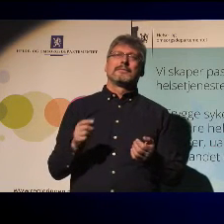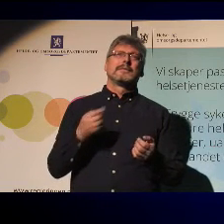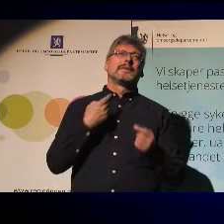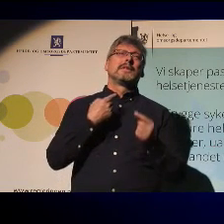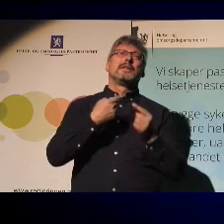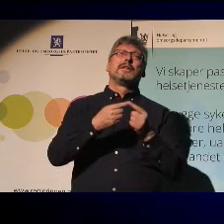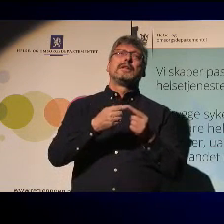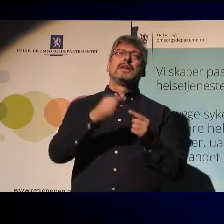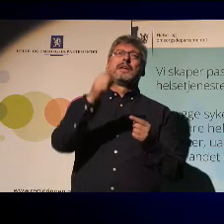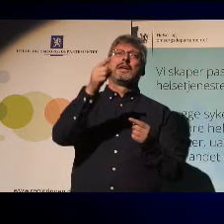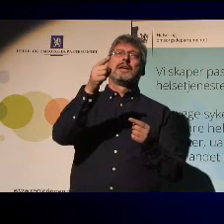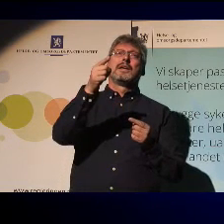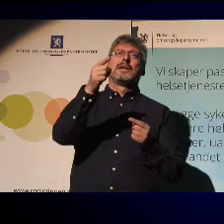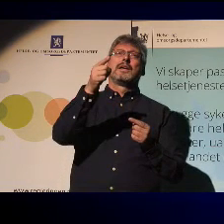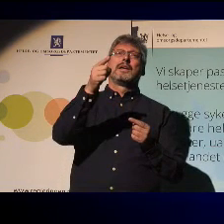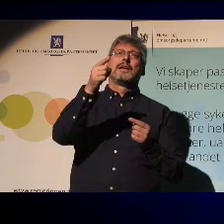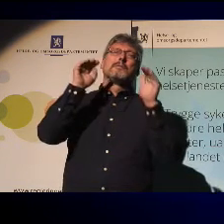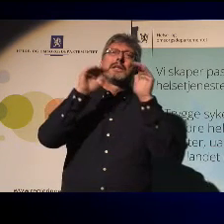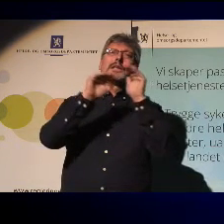till mitt hem.